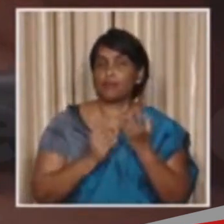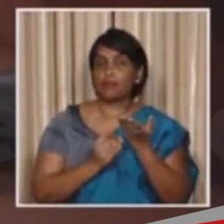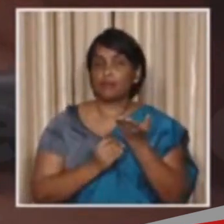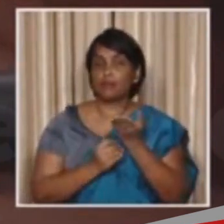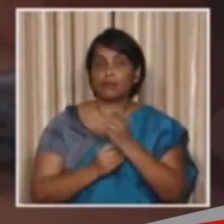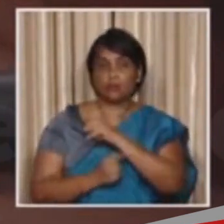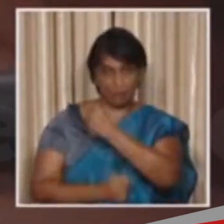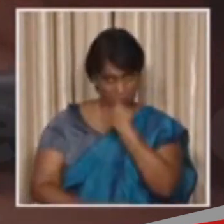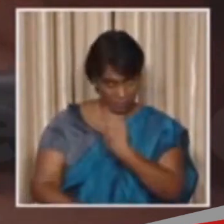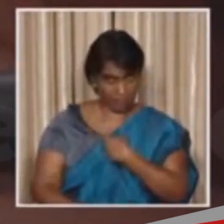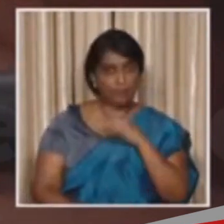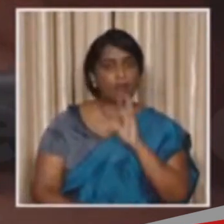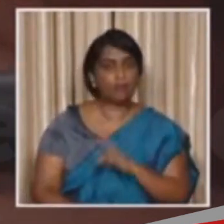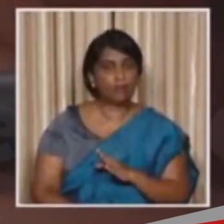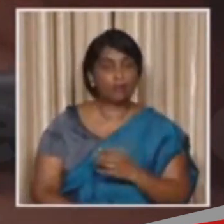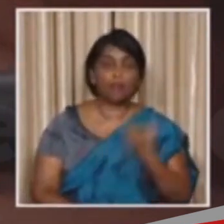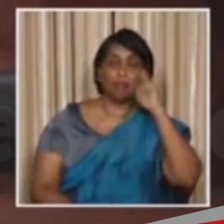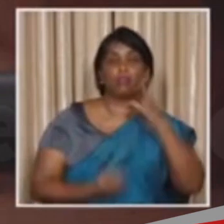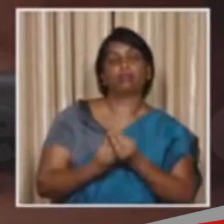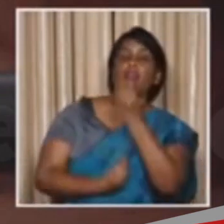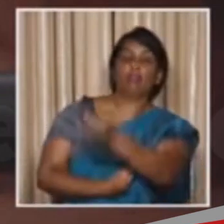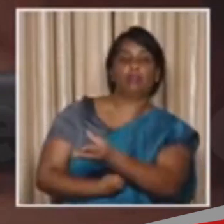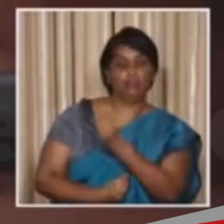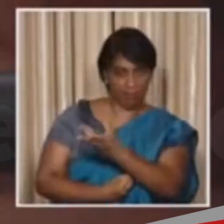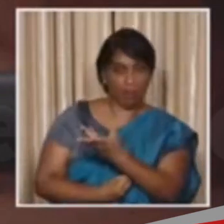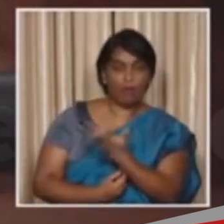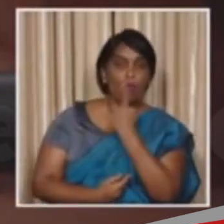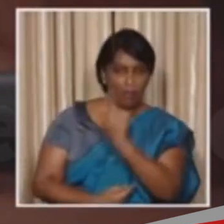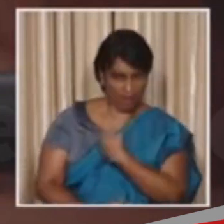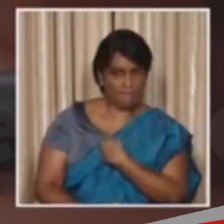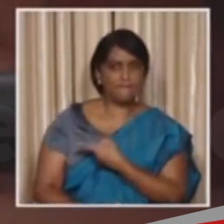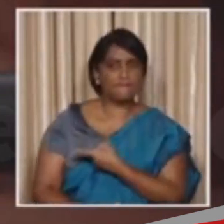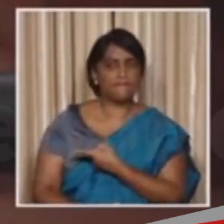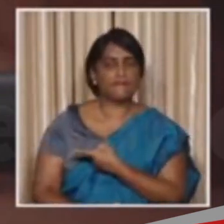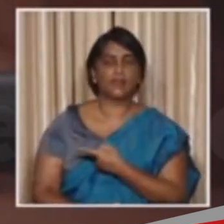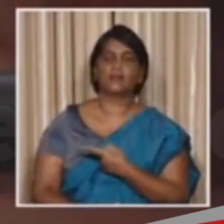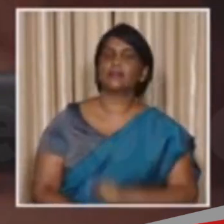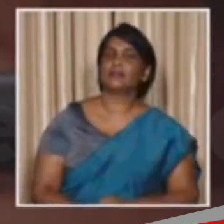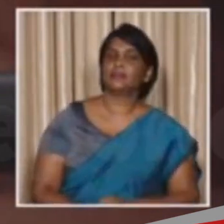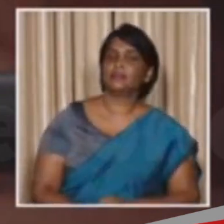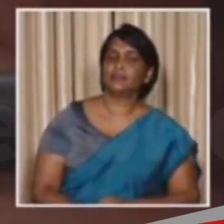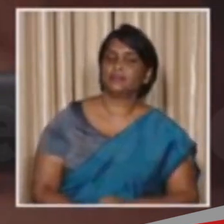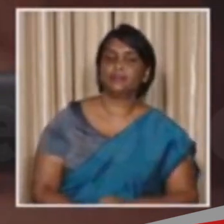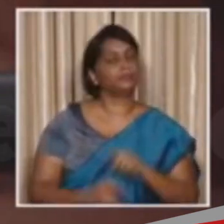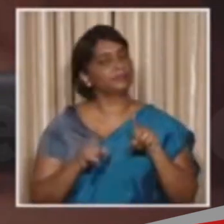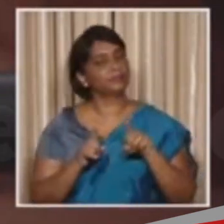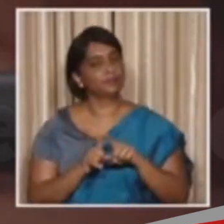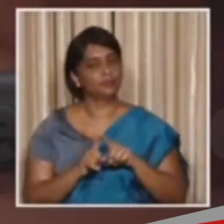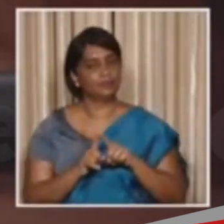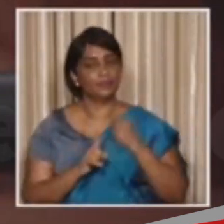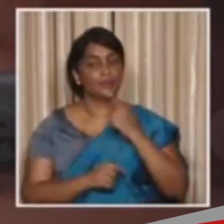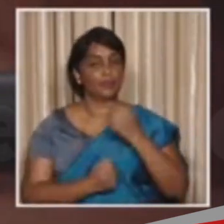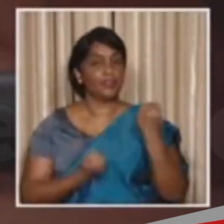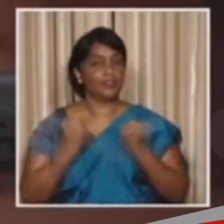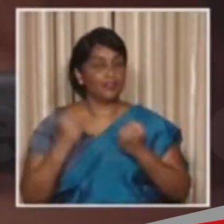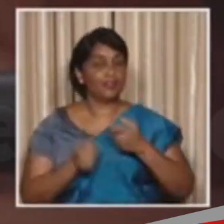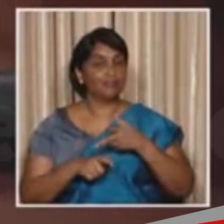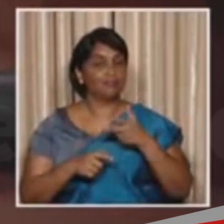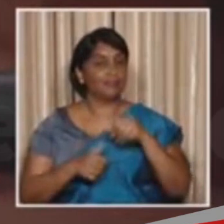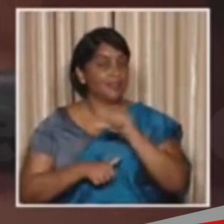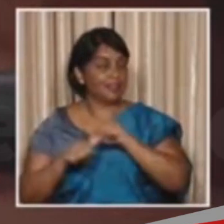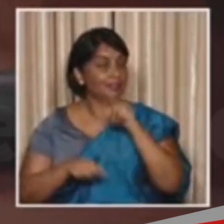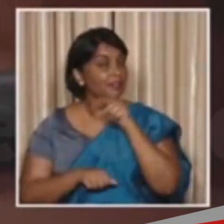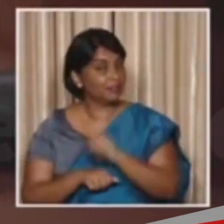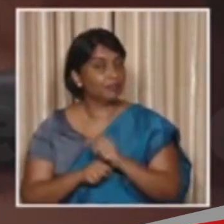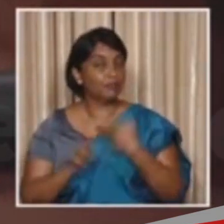තිබේද? නැත්නම් බලෙන්ම දෙනවද දන්නෙත් නැහැ. හරිද? තිබේද? ඒ වගේම වෙස්ටර්න් ඔටෝමොබයිල් ඇසම්බලි ප්‍රයිවට් ලිමිටඩ්